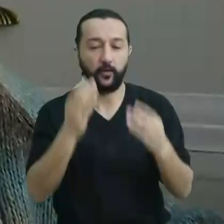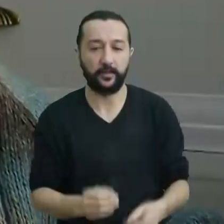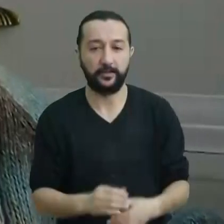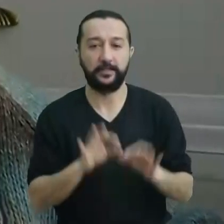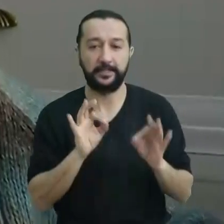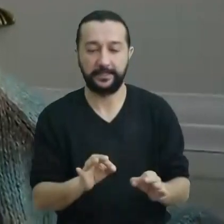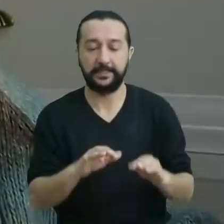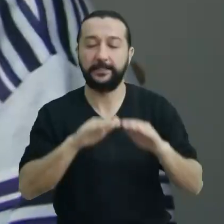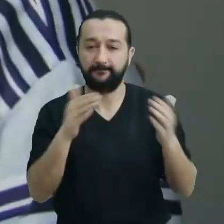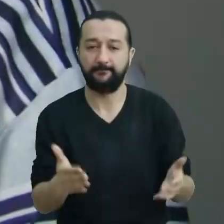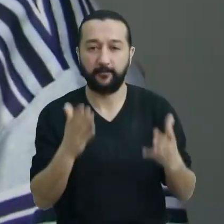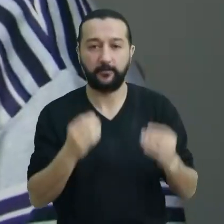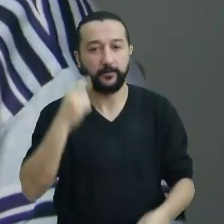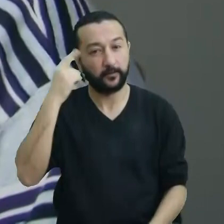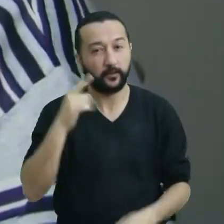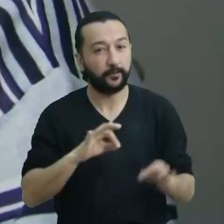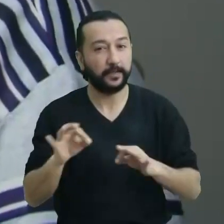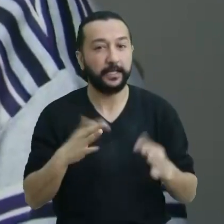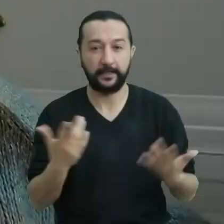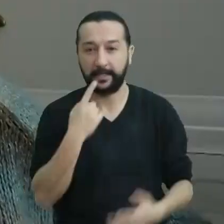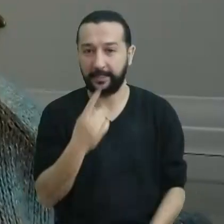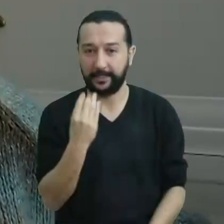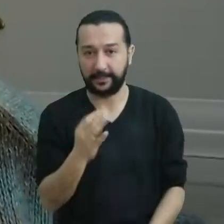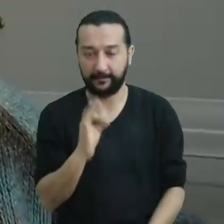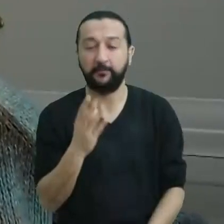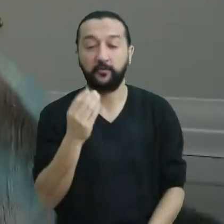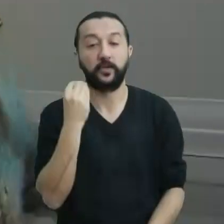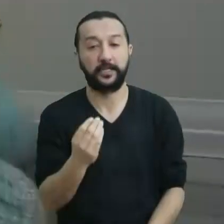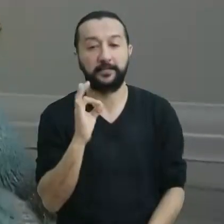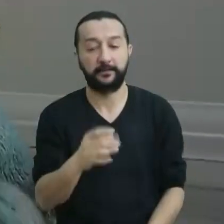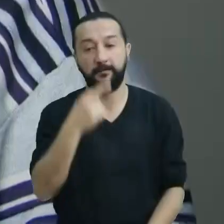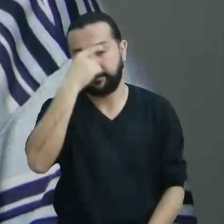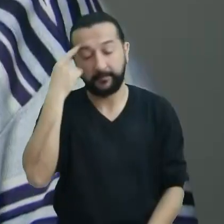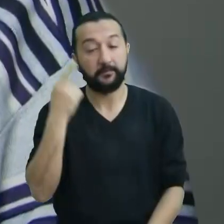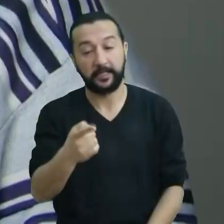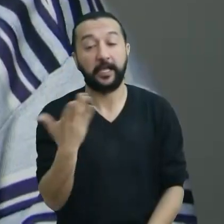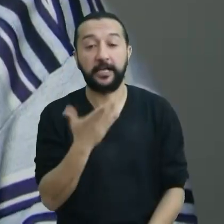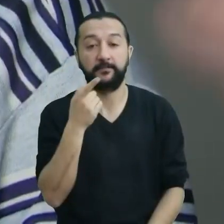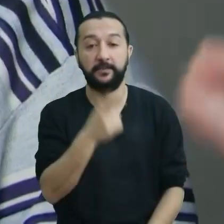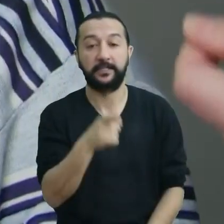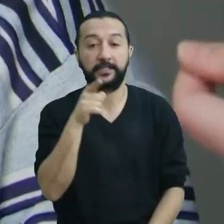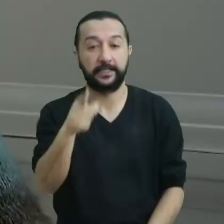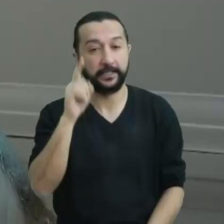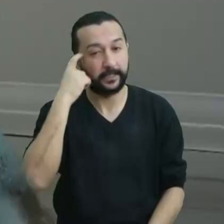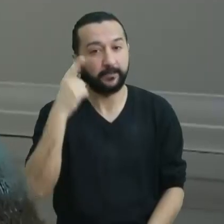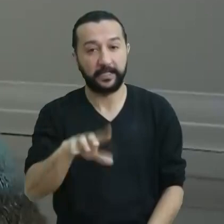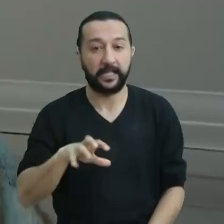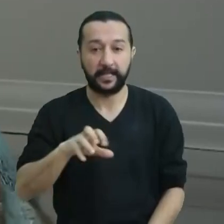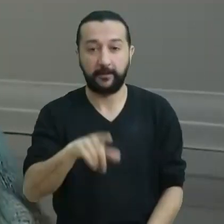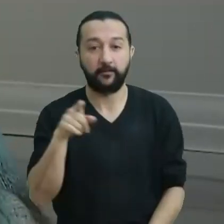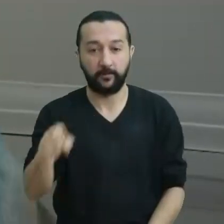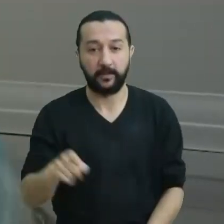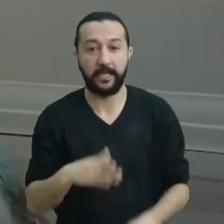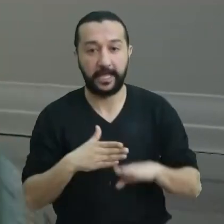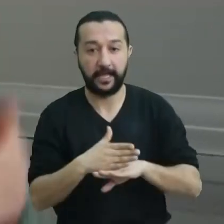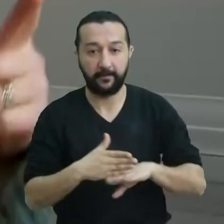diye geçecek. Nasıl dizenek ama iyi değil mi? Çok iyi. Peki acaba sence